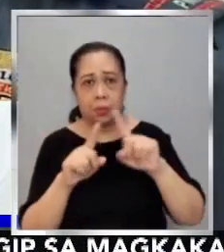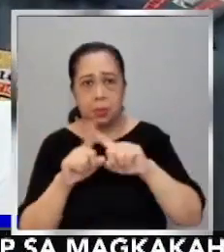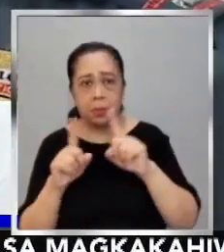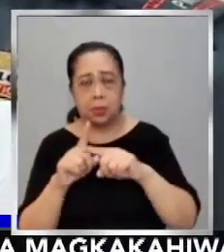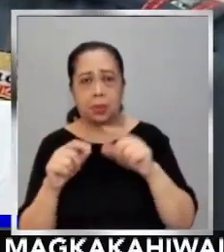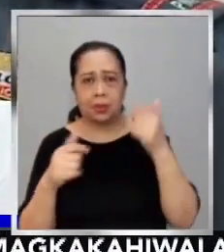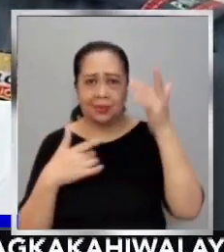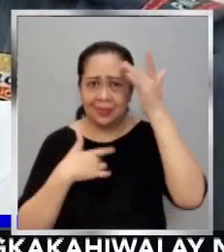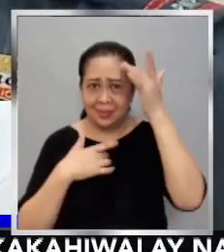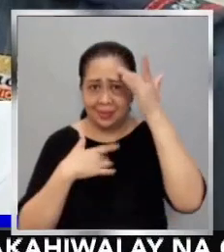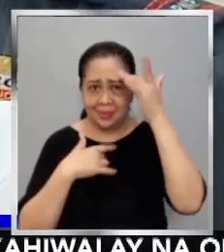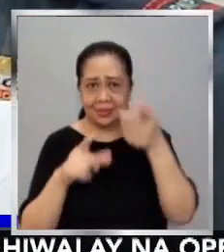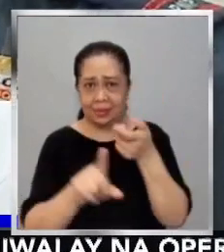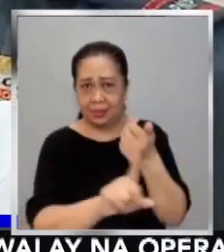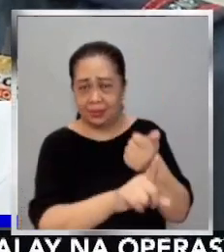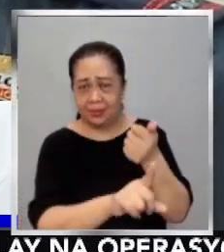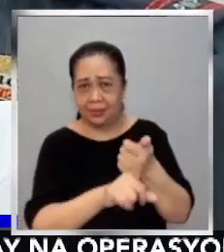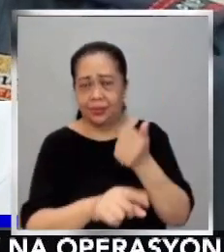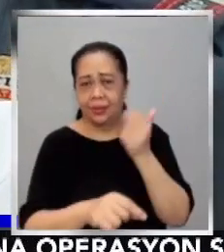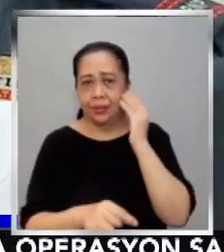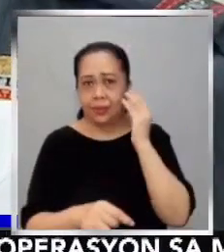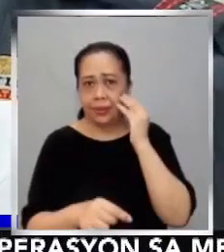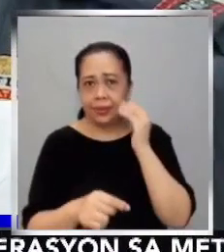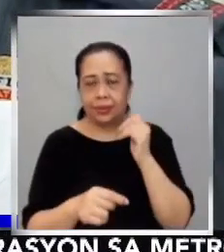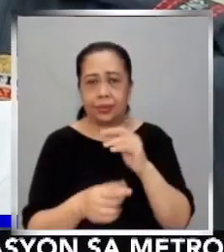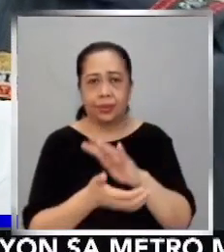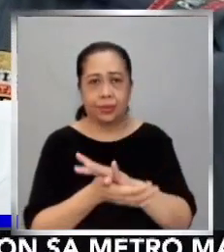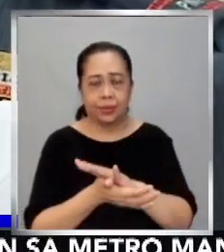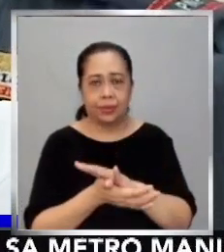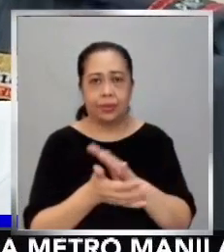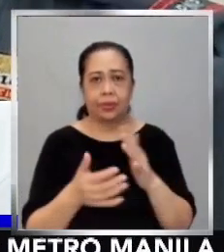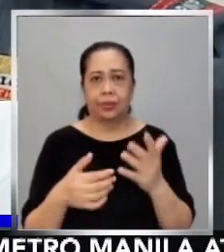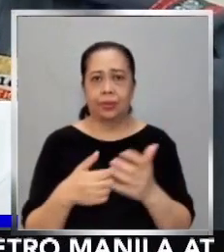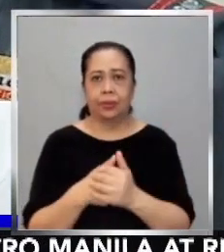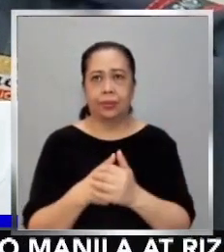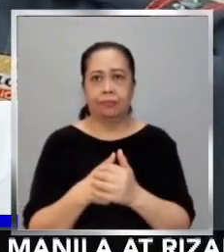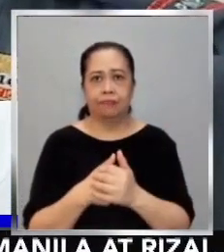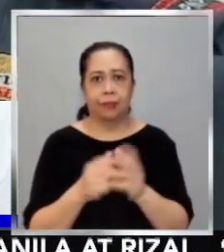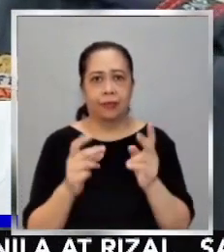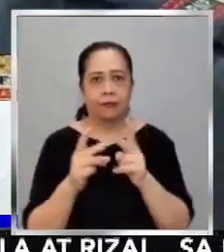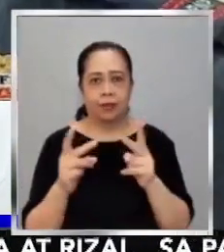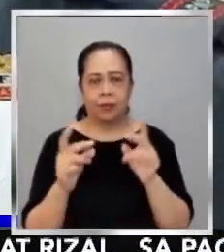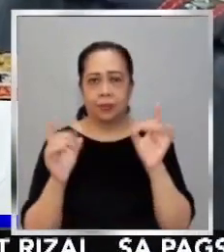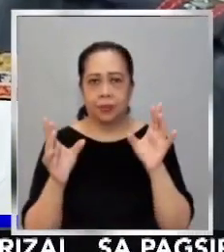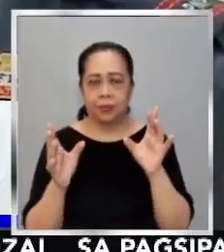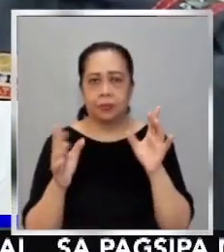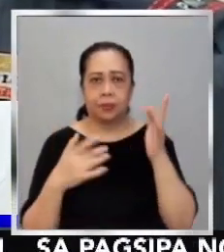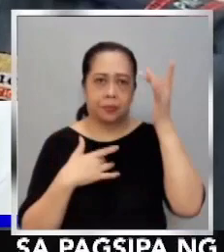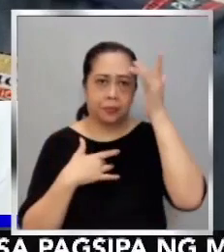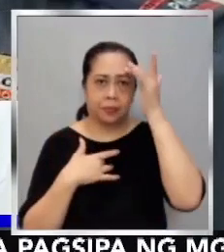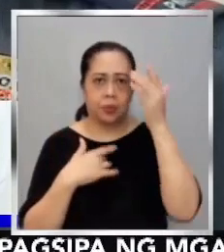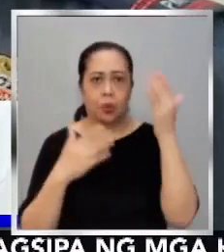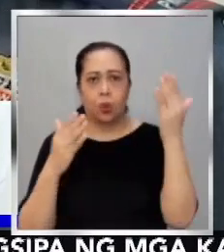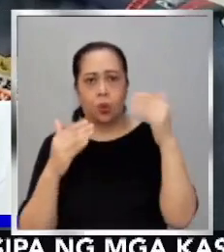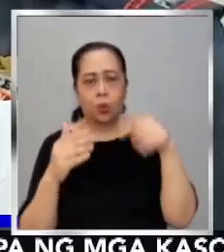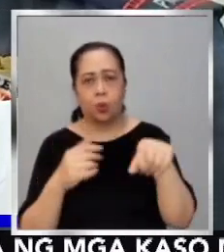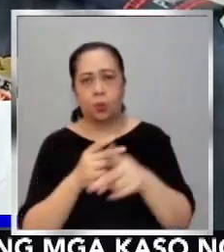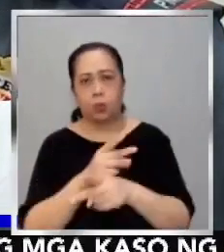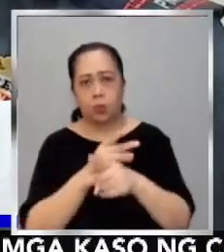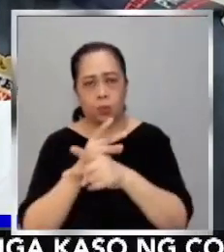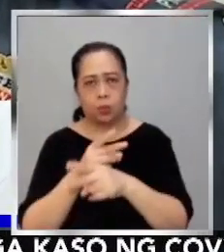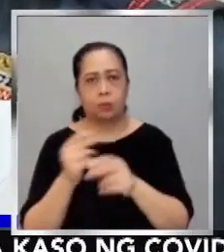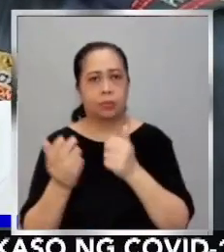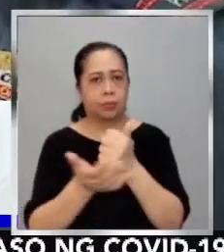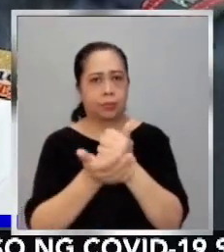po natin na yung COVID-19 is very deadly disease. Kaya sana po may pagtulungan po kayo